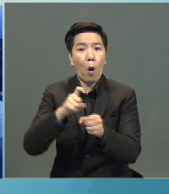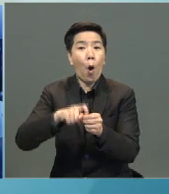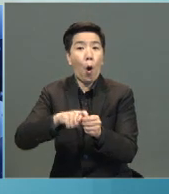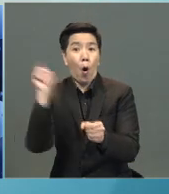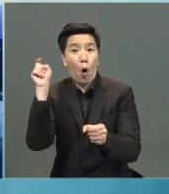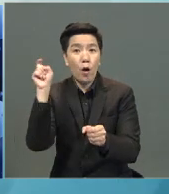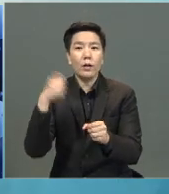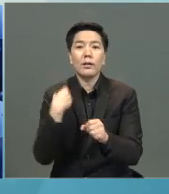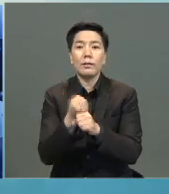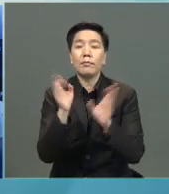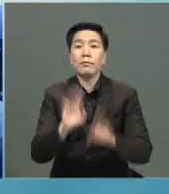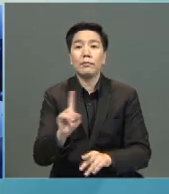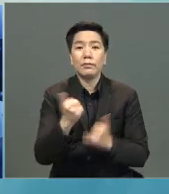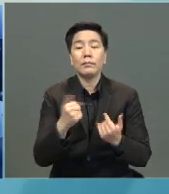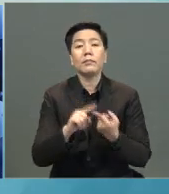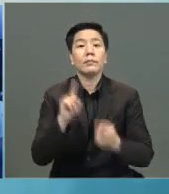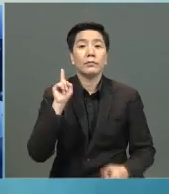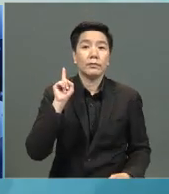เข้าใจว่าเป็นหลายๆหลายๆปัจจัยนะครับเราไม่ว่ากันเนื่องจากระบบนี้เป็นบทที่จะต้องช่วยกันนะครับก็มาถึงที่ว่าการเช็คเอาท์ทำอย่างไรทำได้2